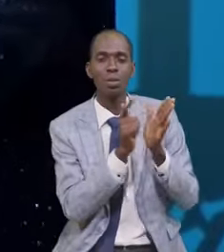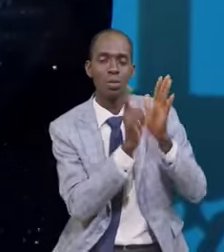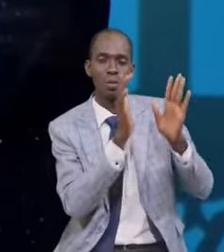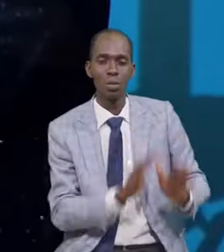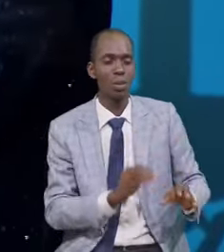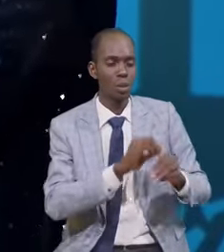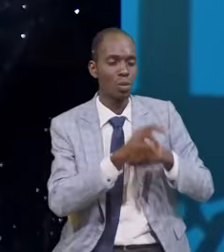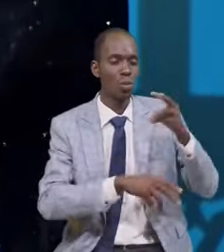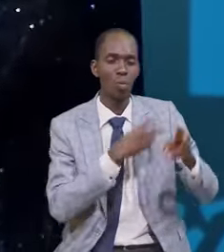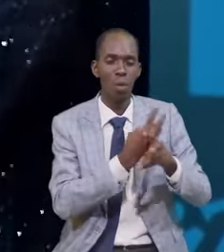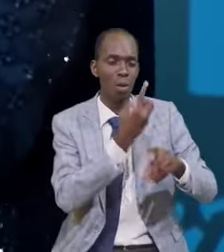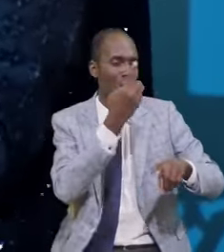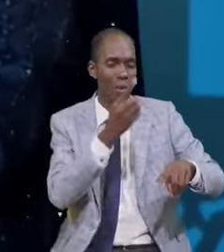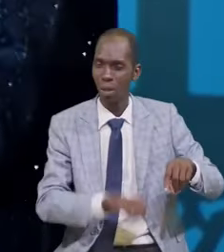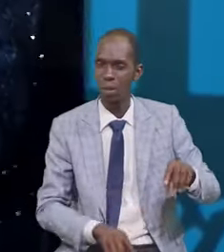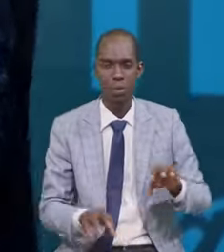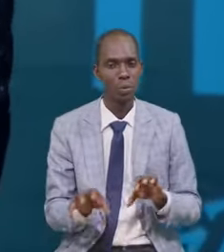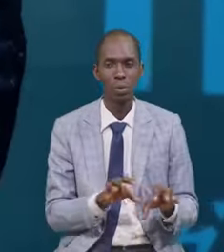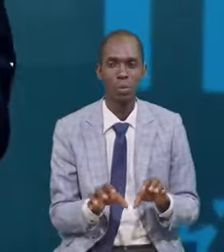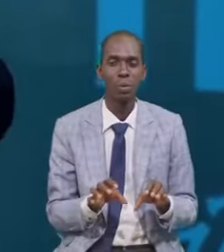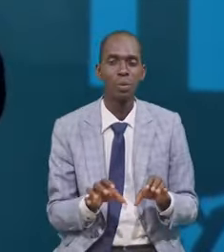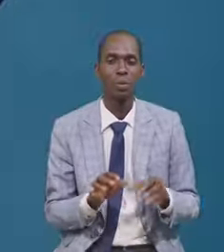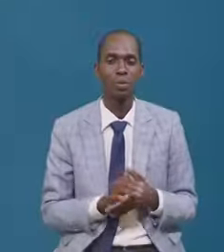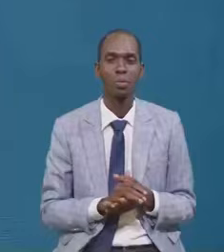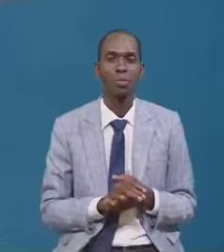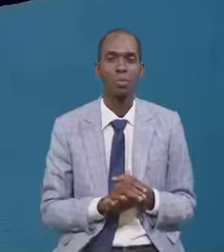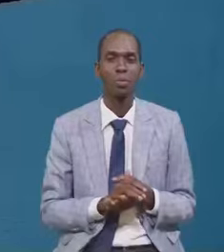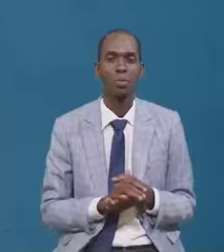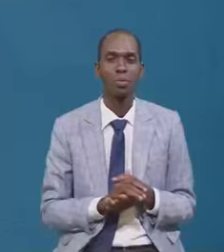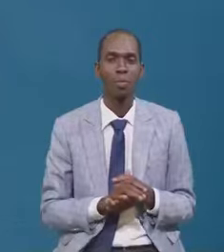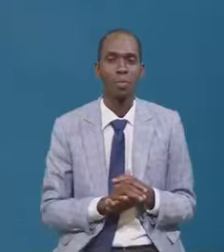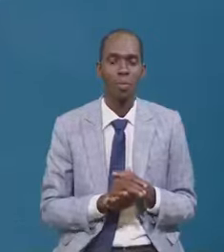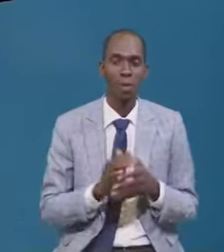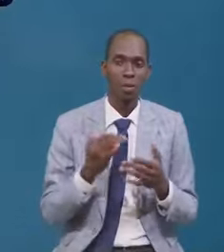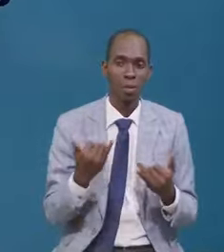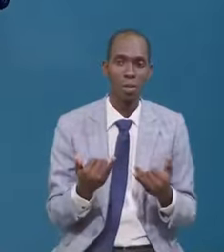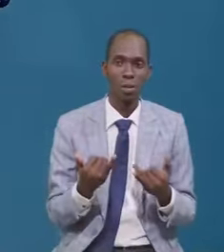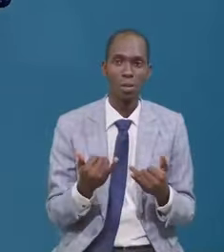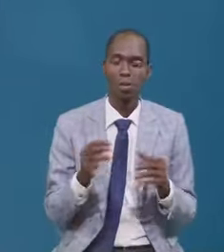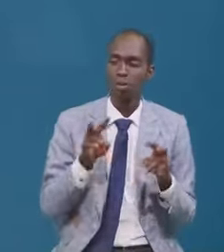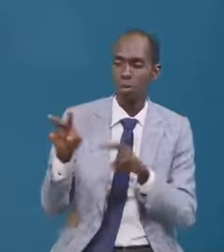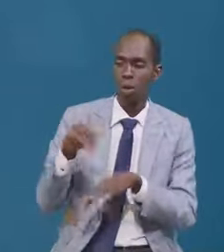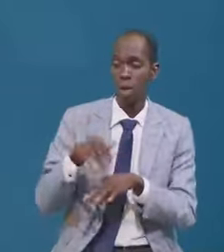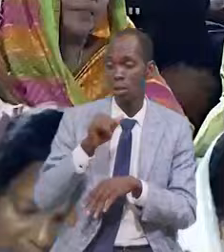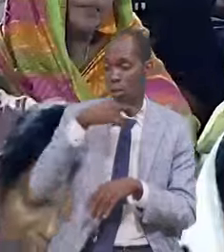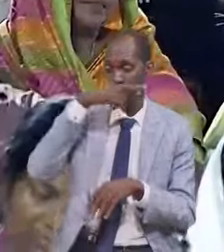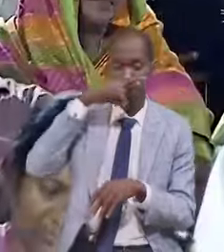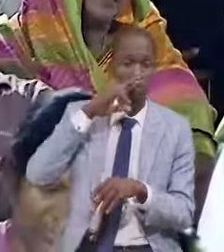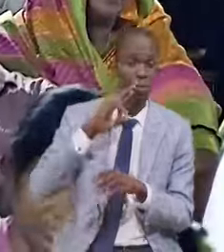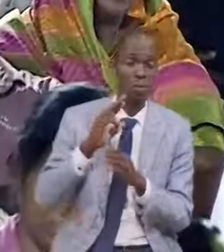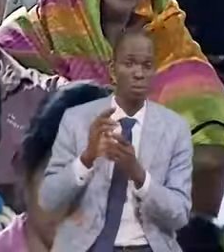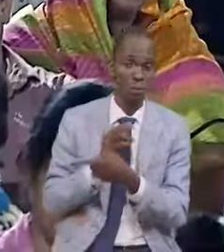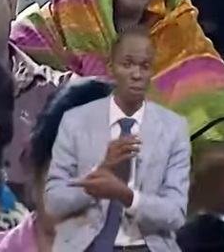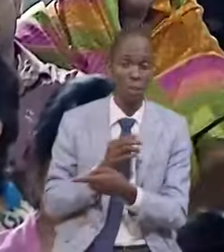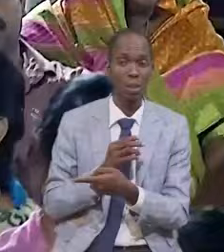do, lokamulo una ye nyayavadi cheyaleni karyam. Look at a criminal. Ikkada nerastuni chudandi.